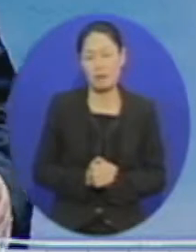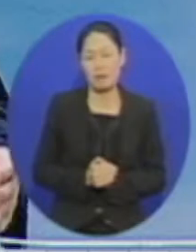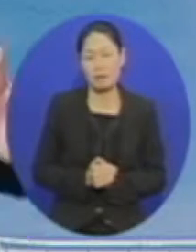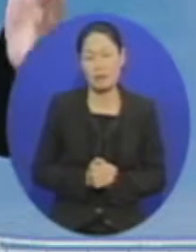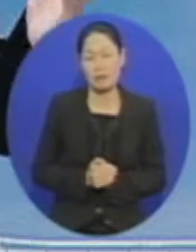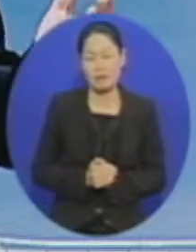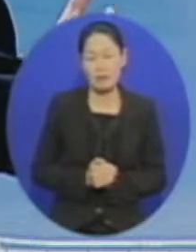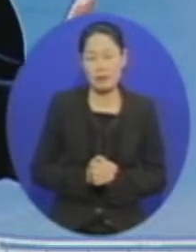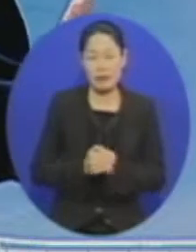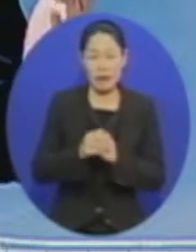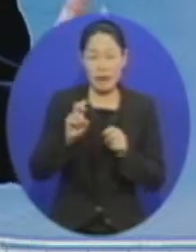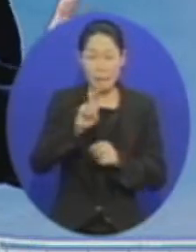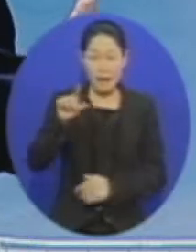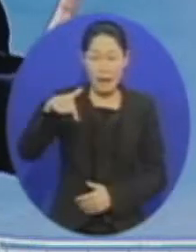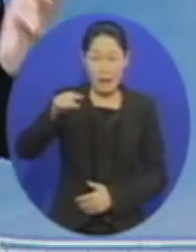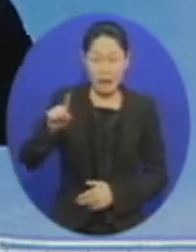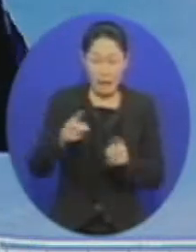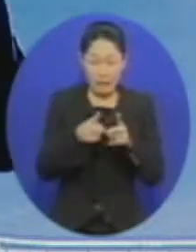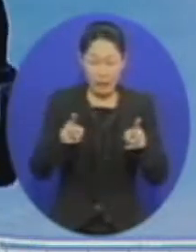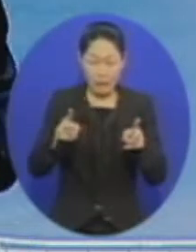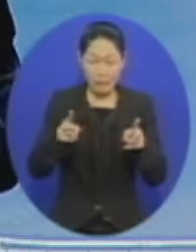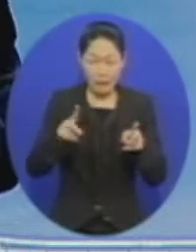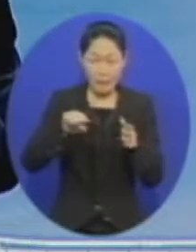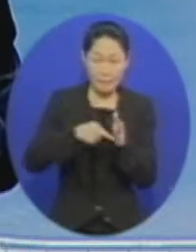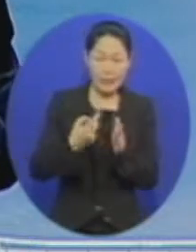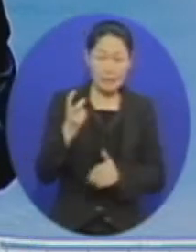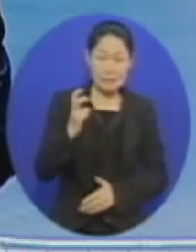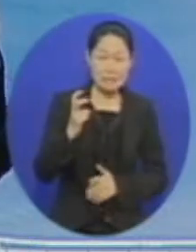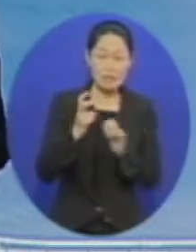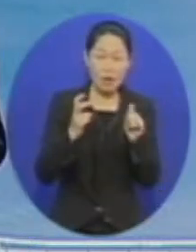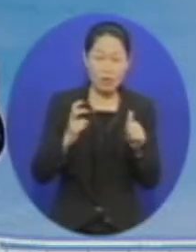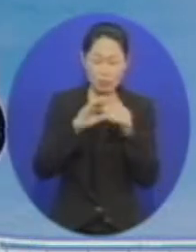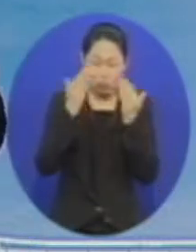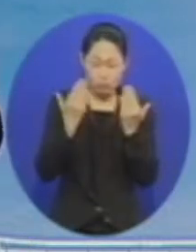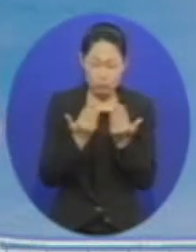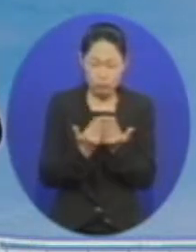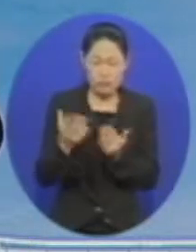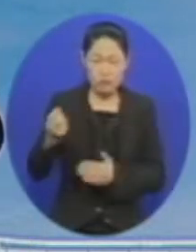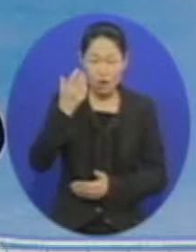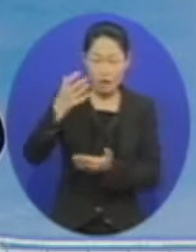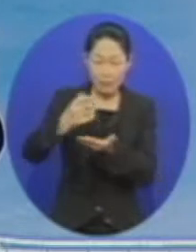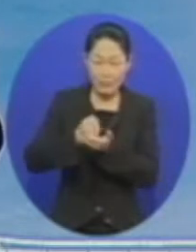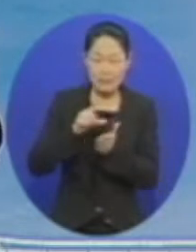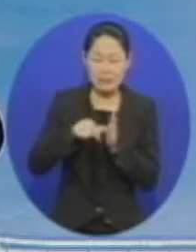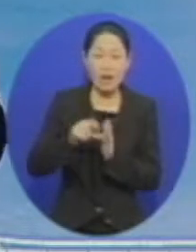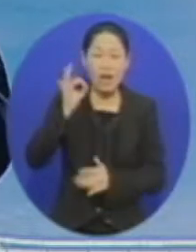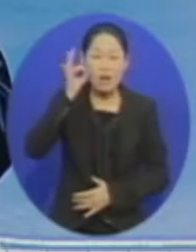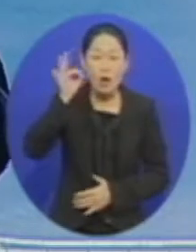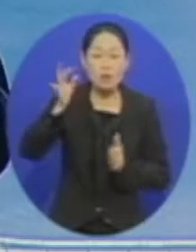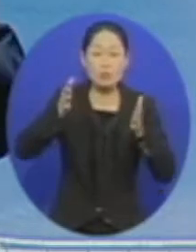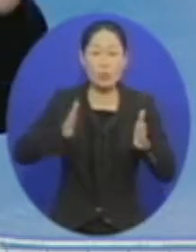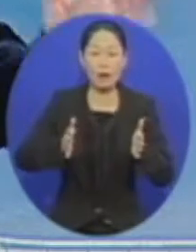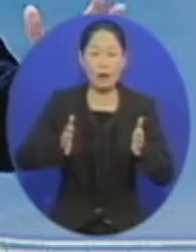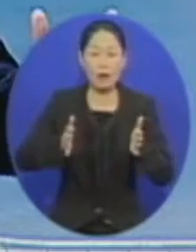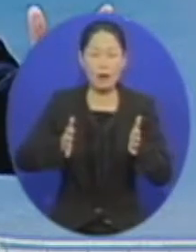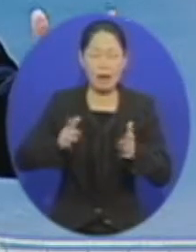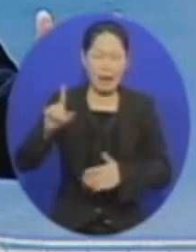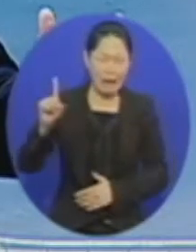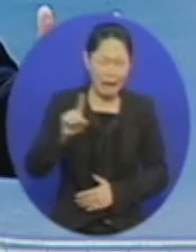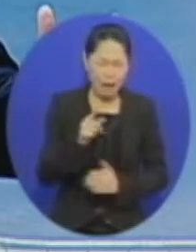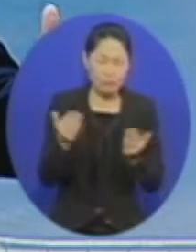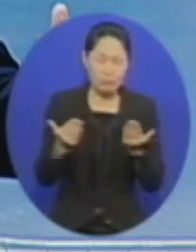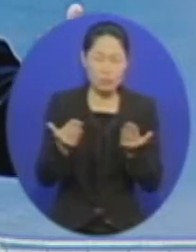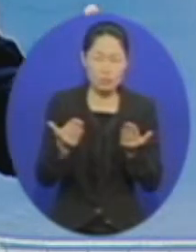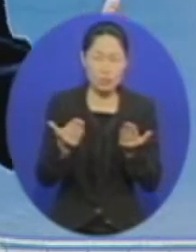마가 다락방에 120 문도가 처음 성령 받을 때에 그들은 열흘 동안 정말 아무것도 하지